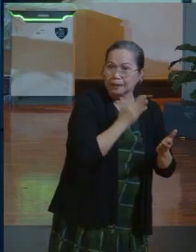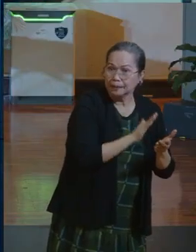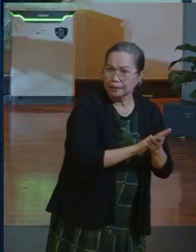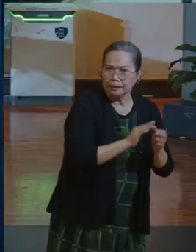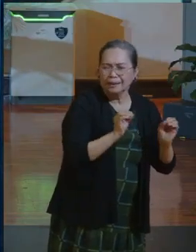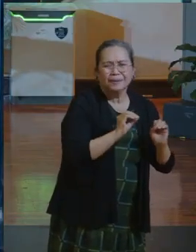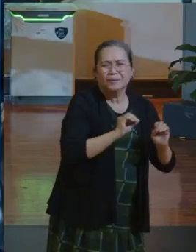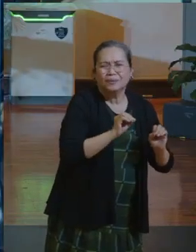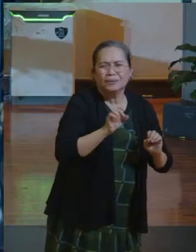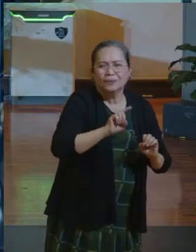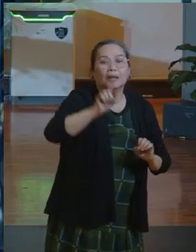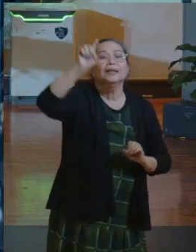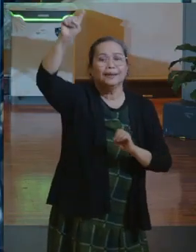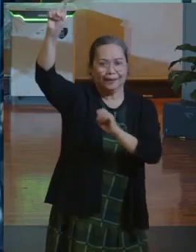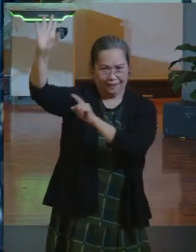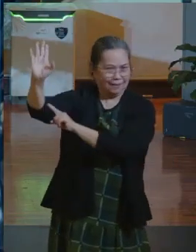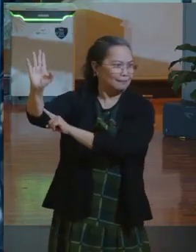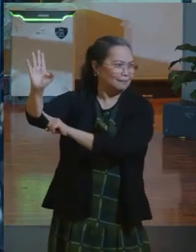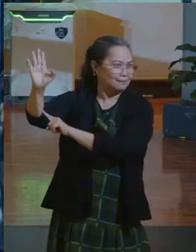naman kayong masungit.